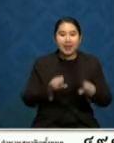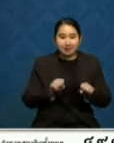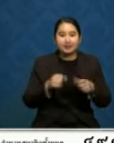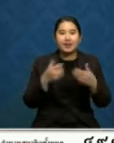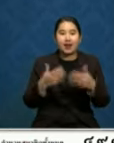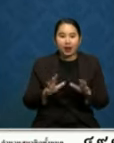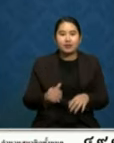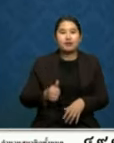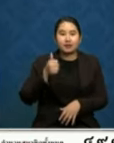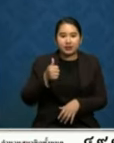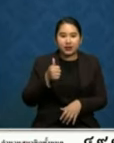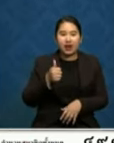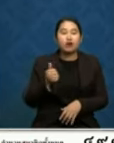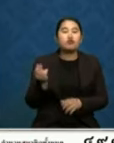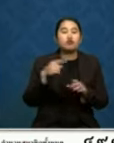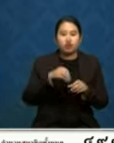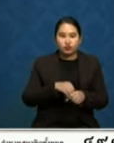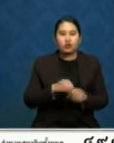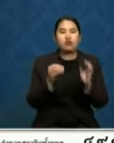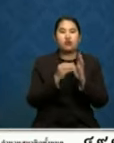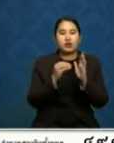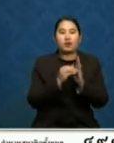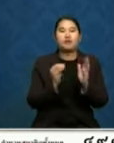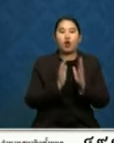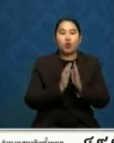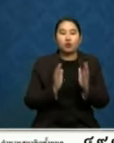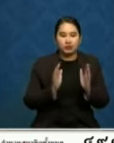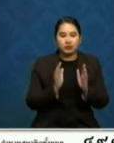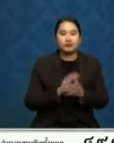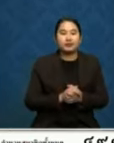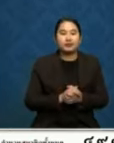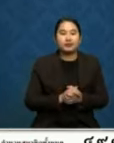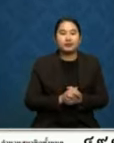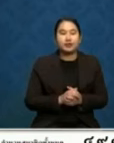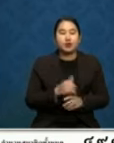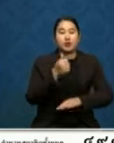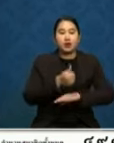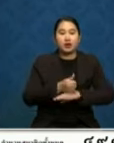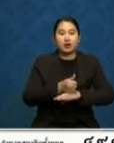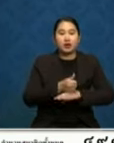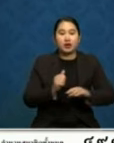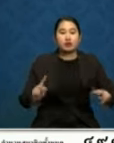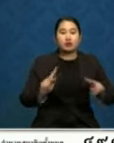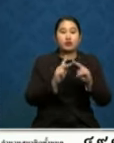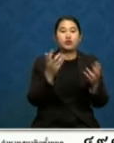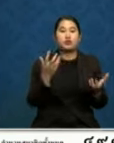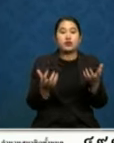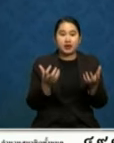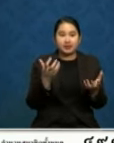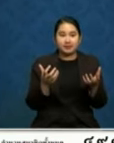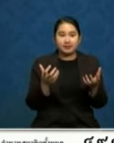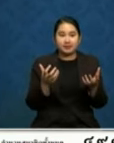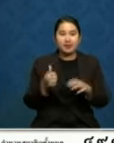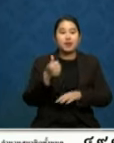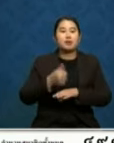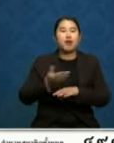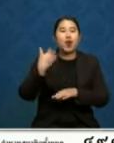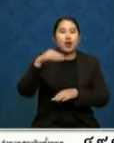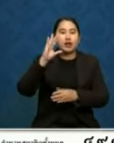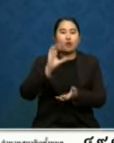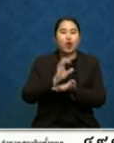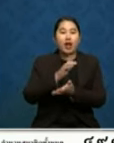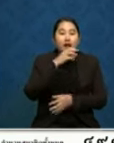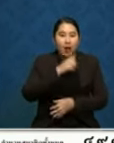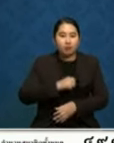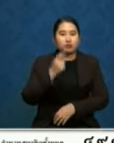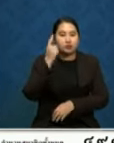าที่กรุงเทพเหมือนกันก็ขอขอบคุณบังเอิญรัฐมนตรีว่าการกระทรวงยุติธรรมนั้นเป็นตำรวจเก่าคงใช้